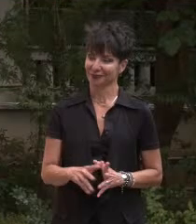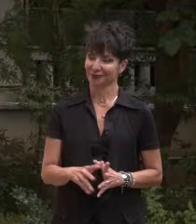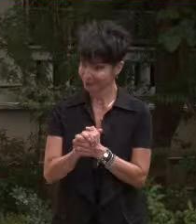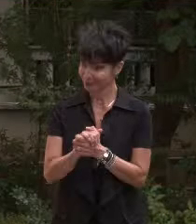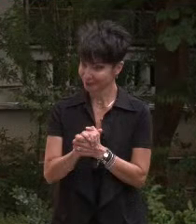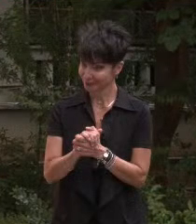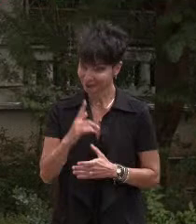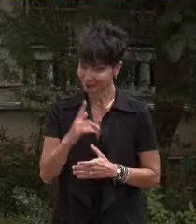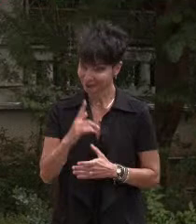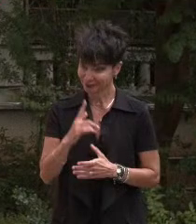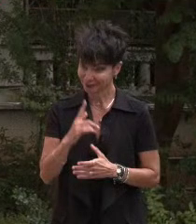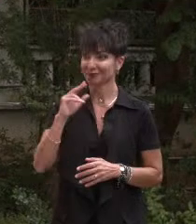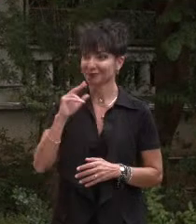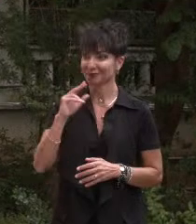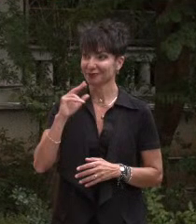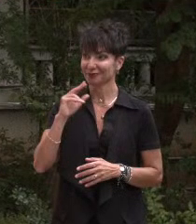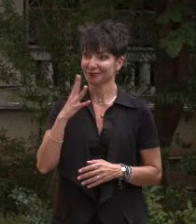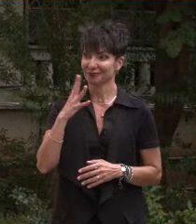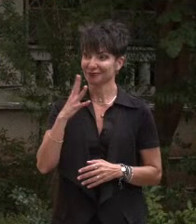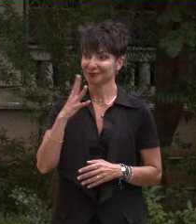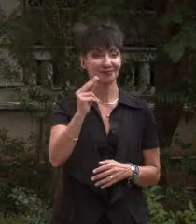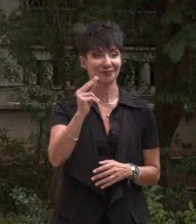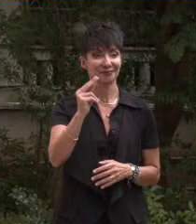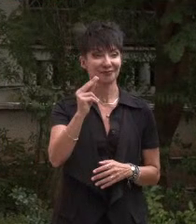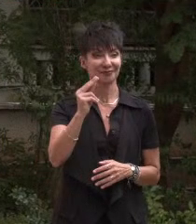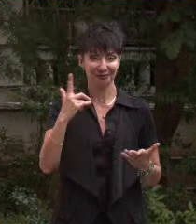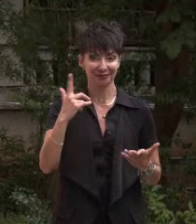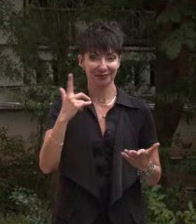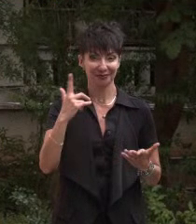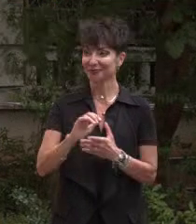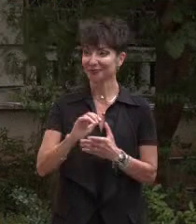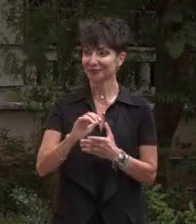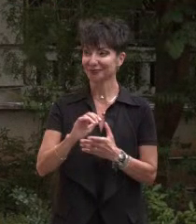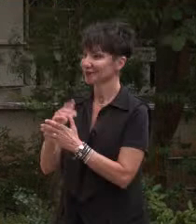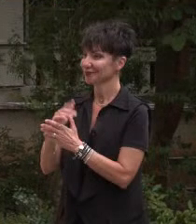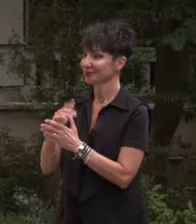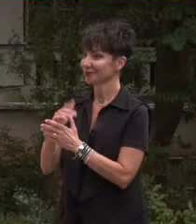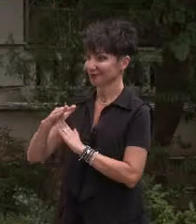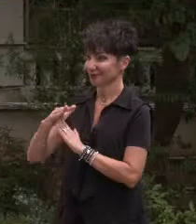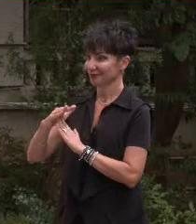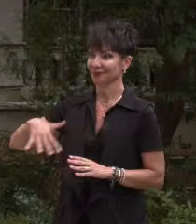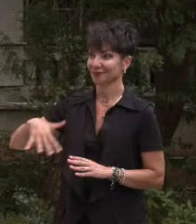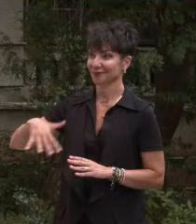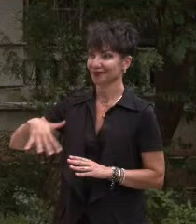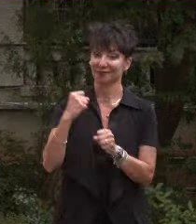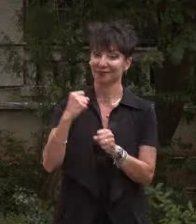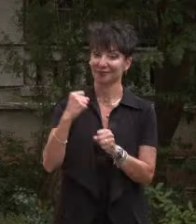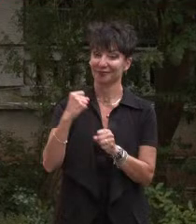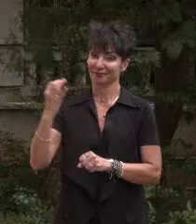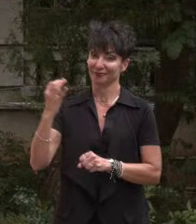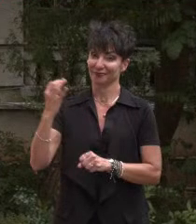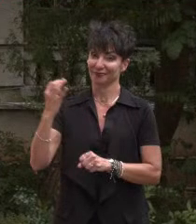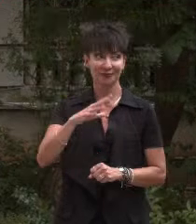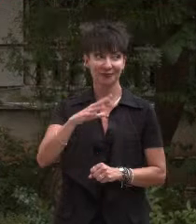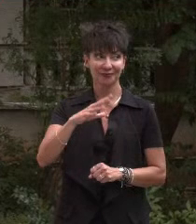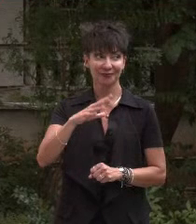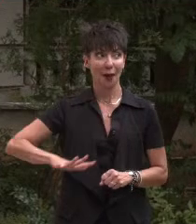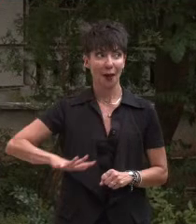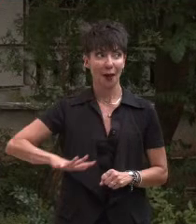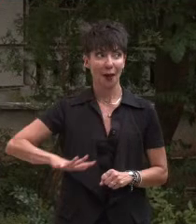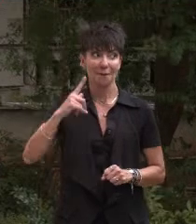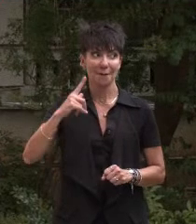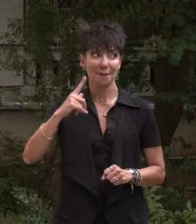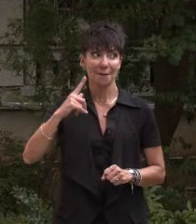Συγχαρητήρια, μικρή μου. Είσαι και κούκλα, όλες δηλαδή είστε. Συγχαρητήρια στον Πρόεδρο και σε όλους για το έργο σας. Η Περιφέρεια Αττικής είναι